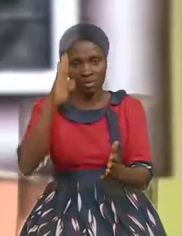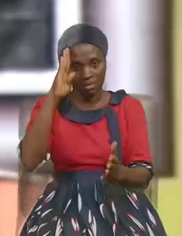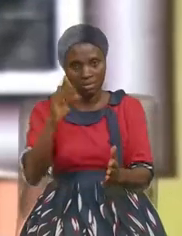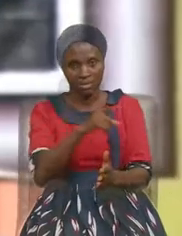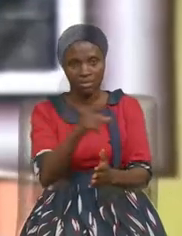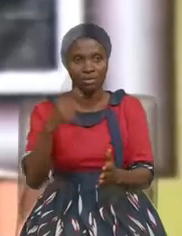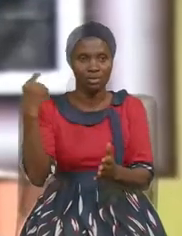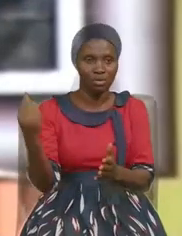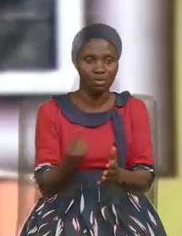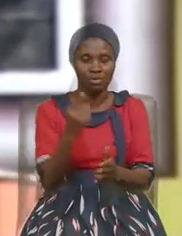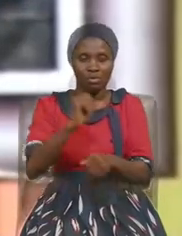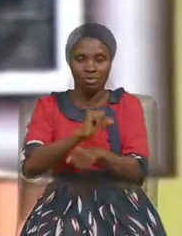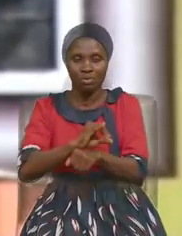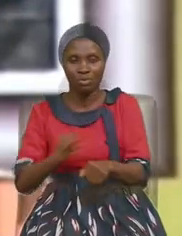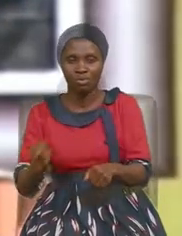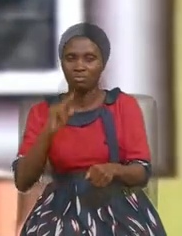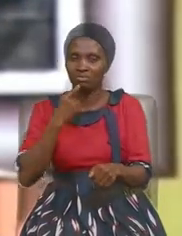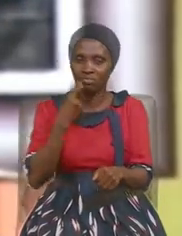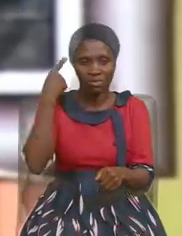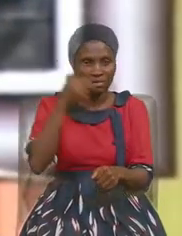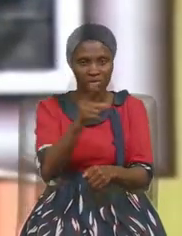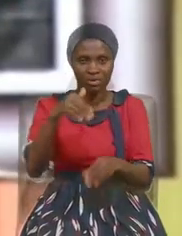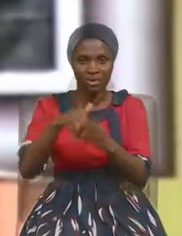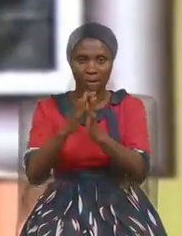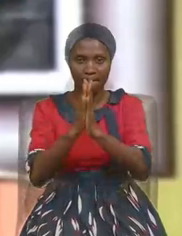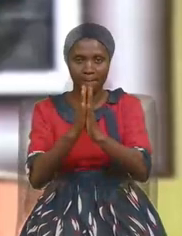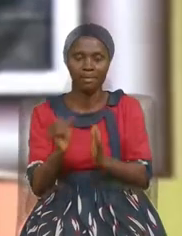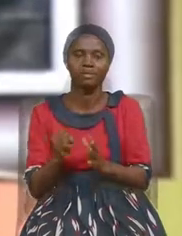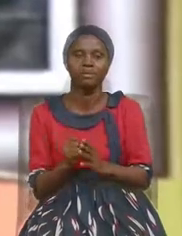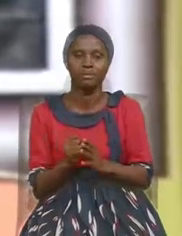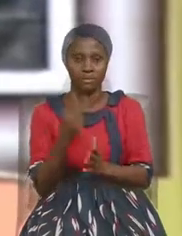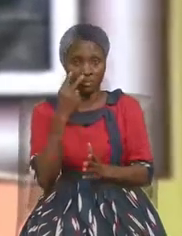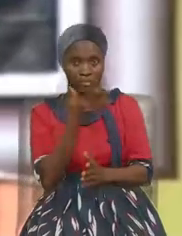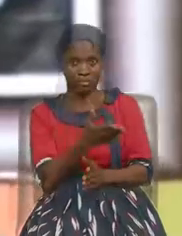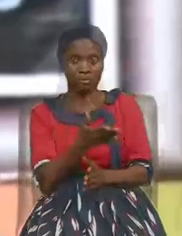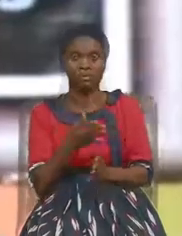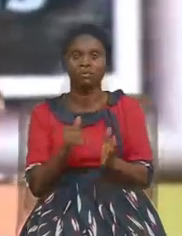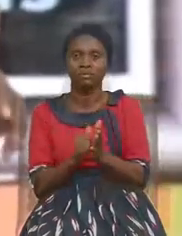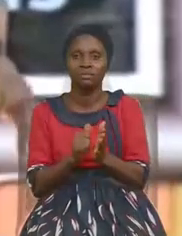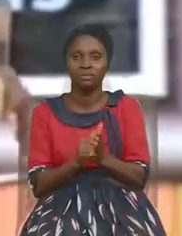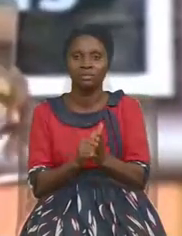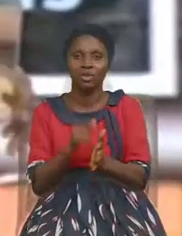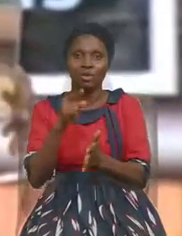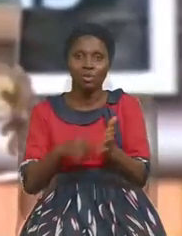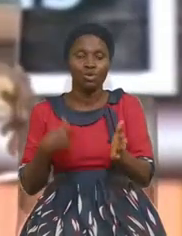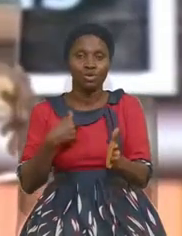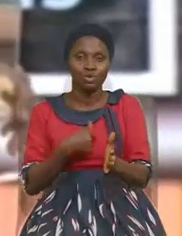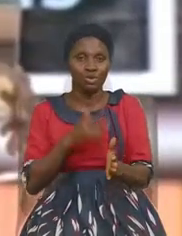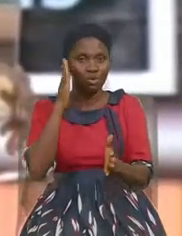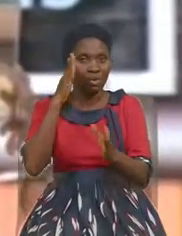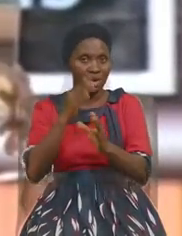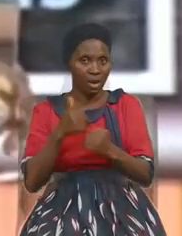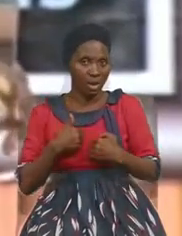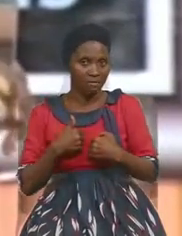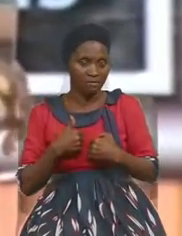combattre pour vous dans ses prières. Vous voyez cela? Il dit, tout ce que nous allons avoir, ce que nous